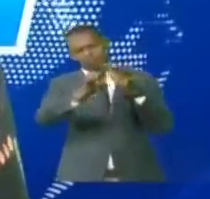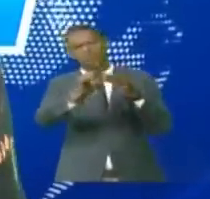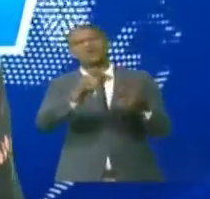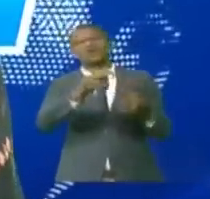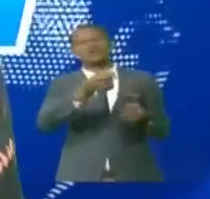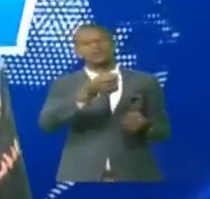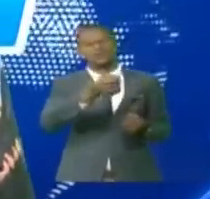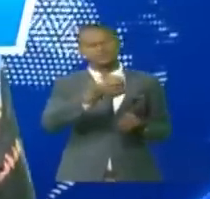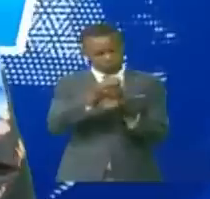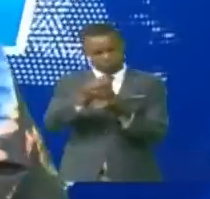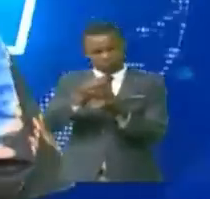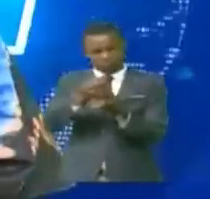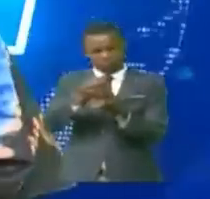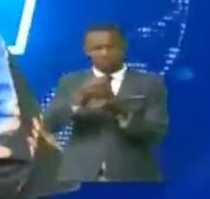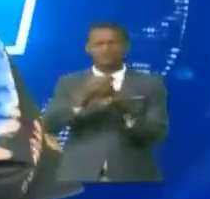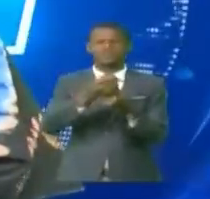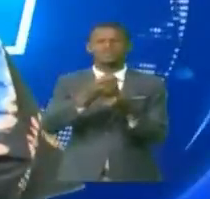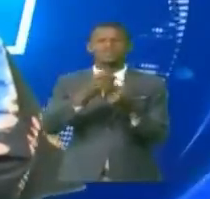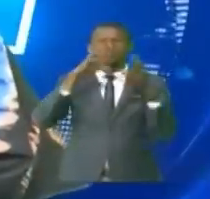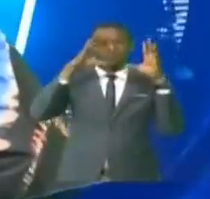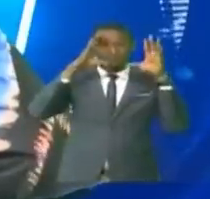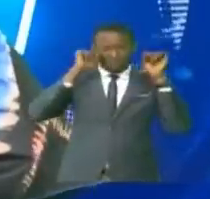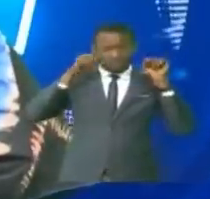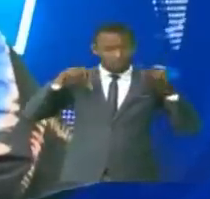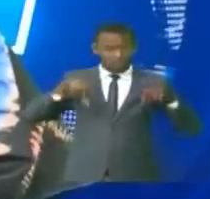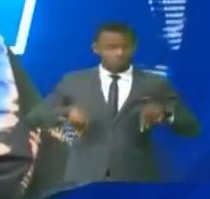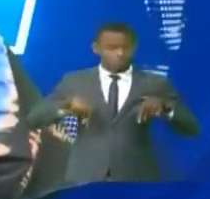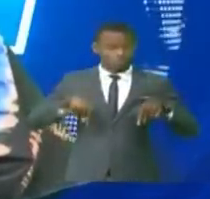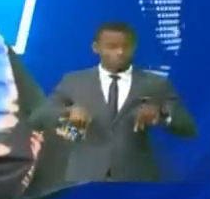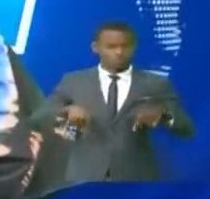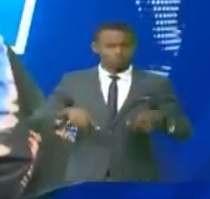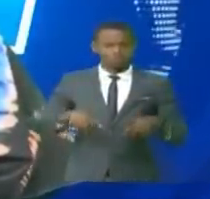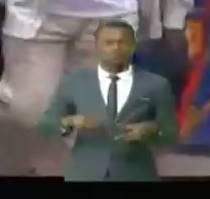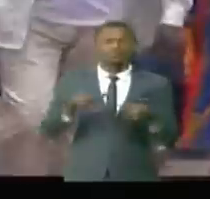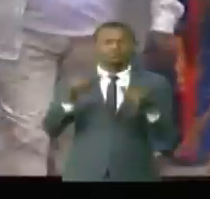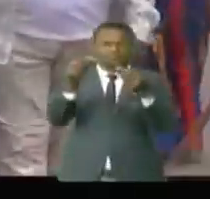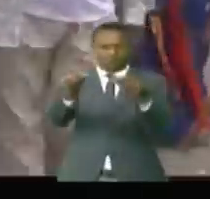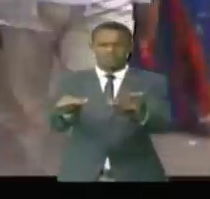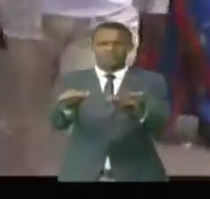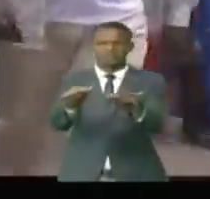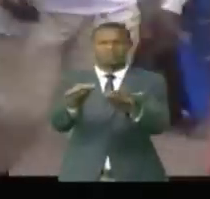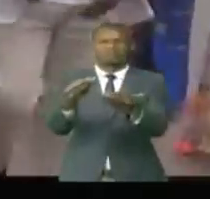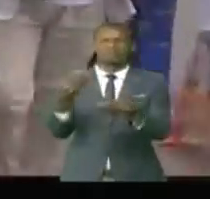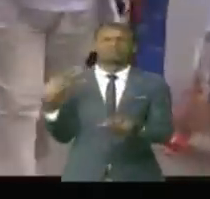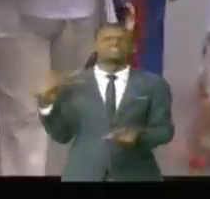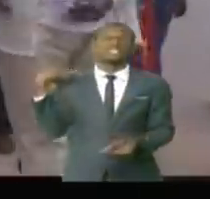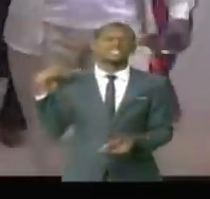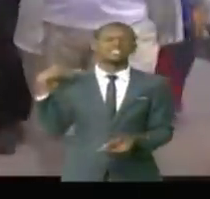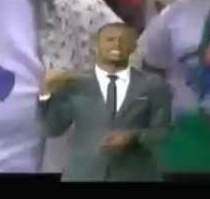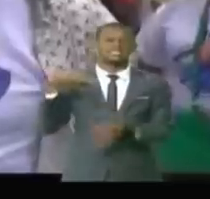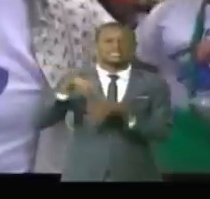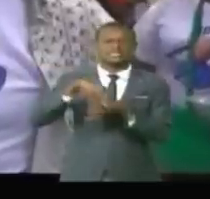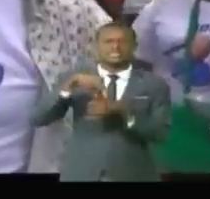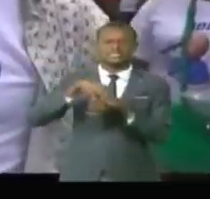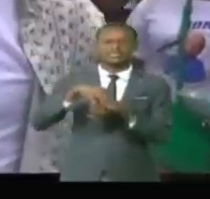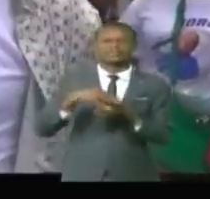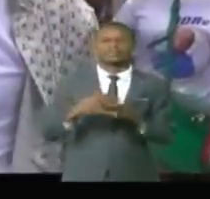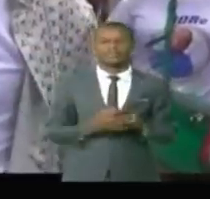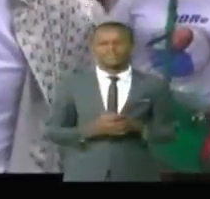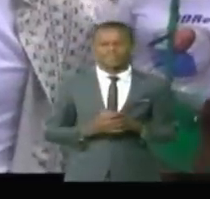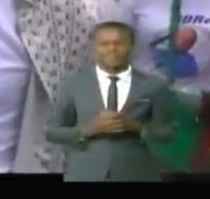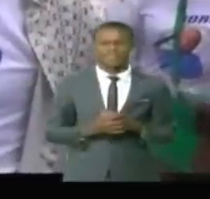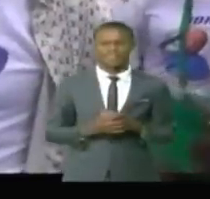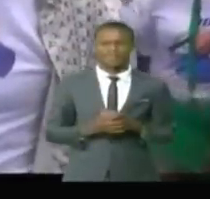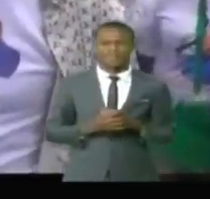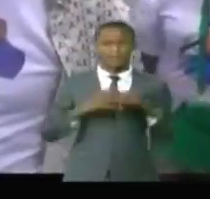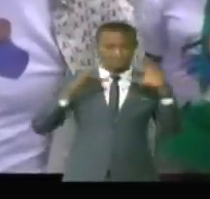pour le dépôt de sa candidature à la CENI. Mamita Bangoulou. composée de membres des partis politiques parmi